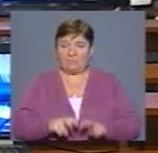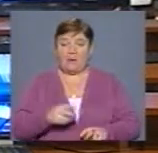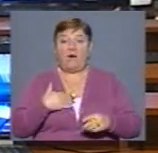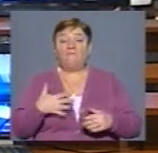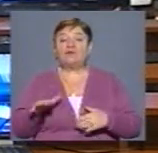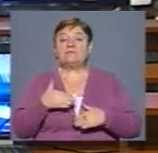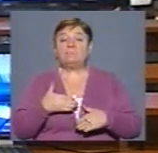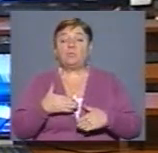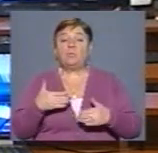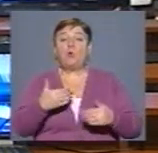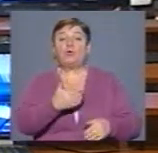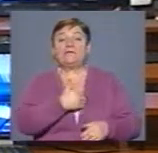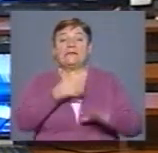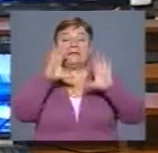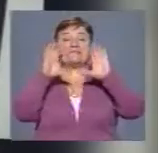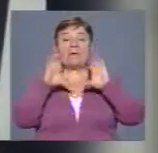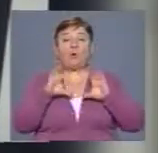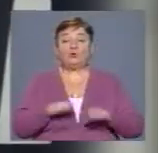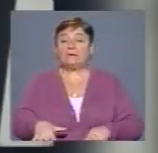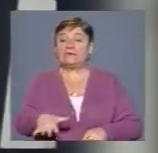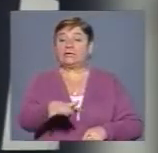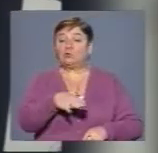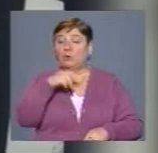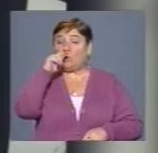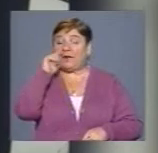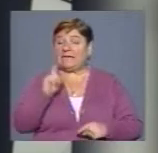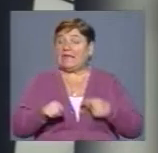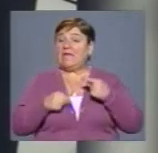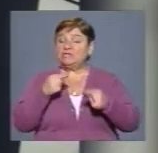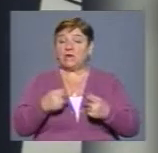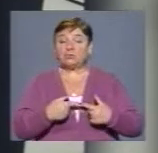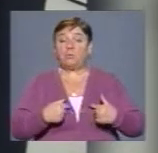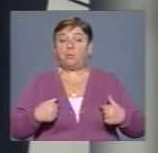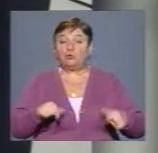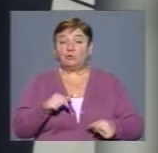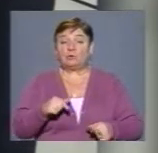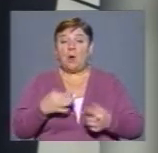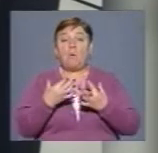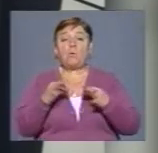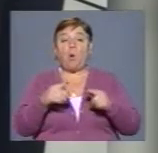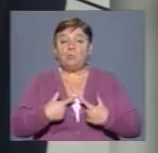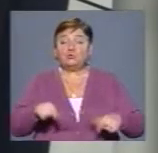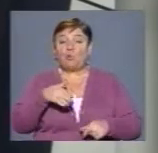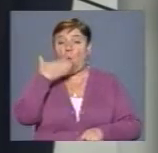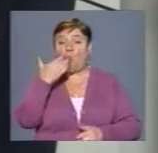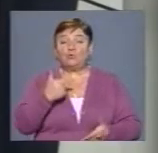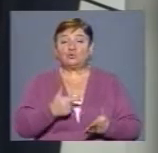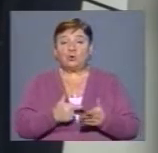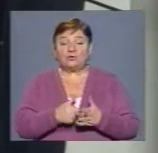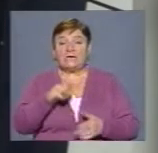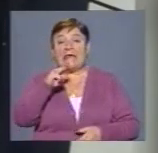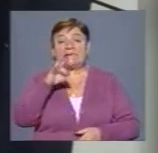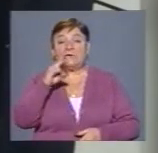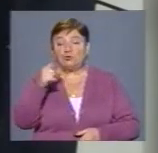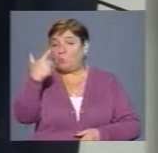стані намагалися незаконно ввести на територію України через пункт пропуску Ужгород. Речниця Чопського загону Олена Трачук